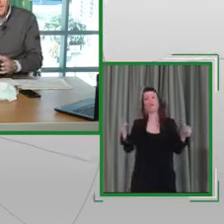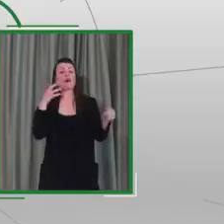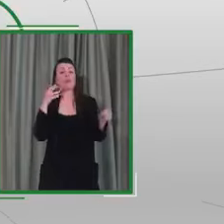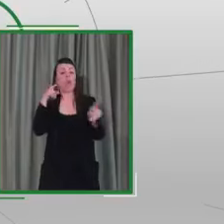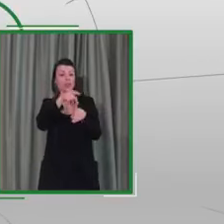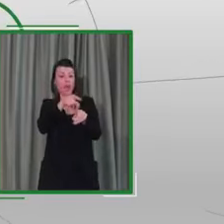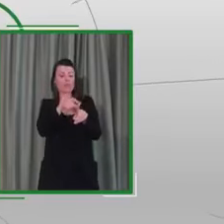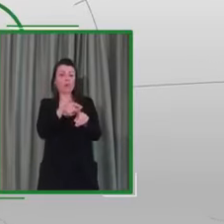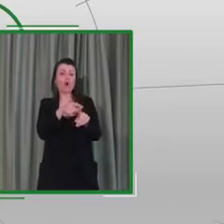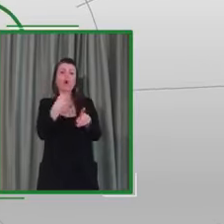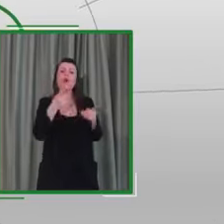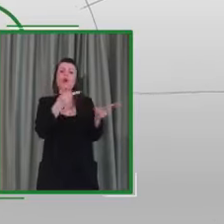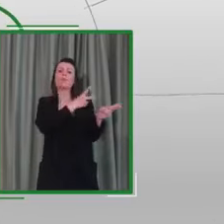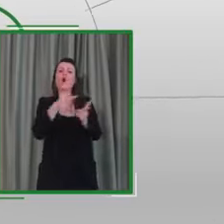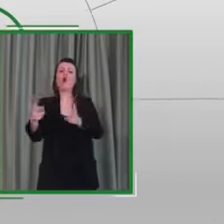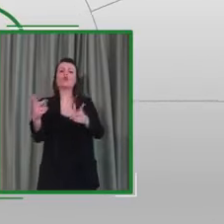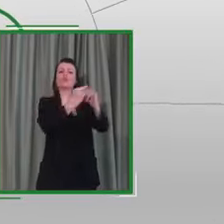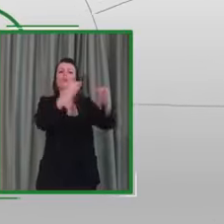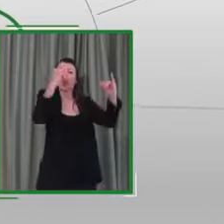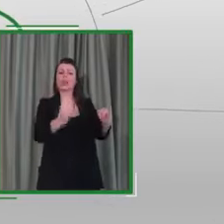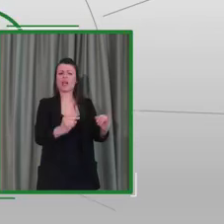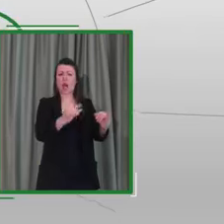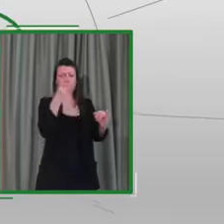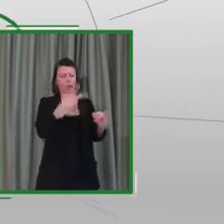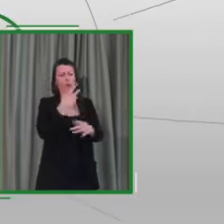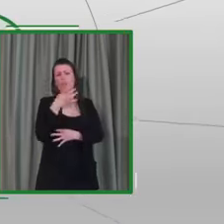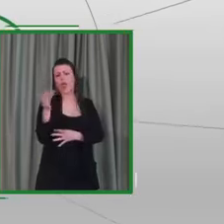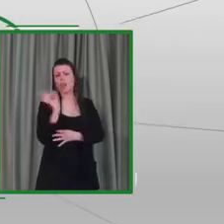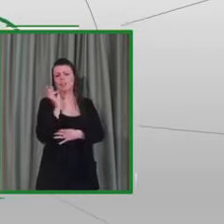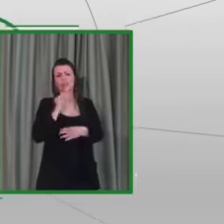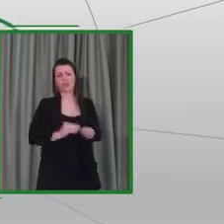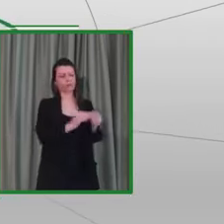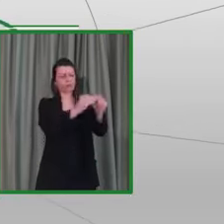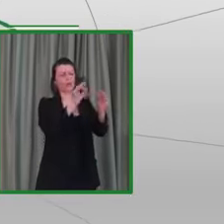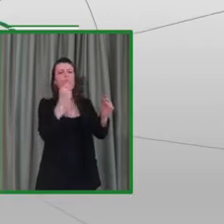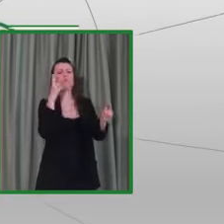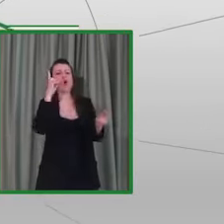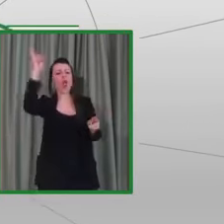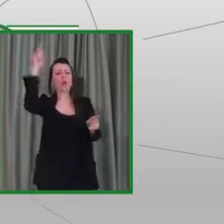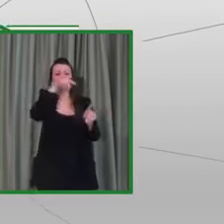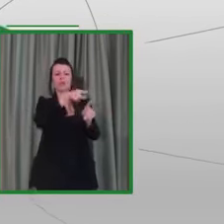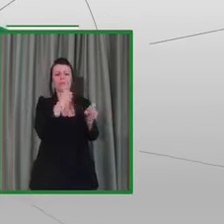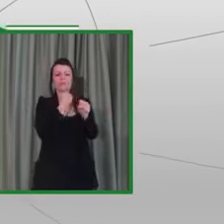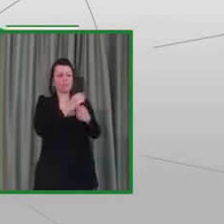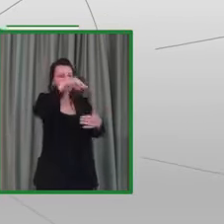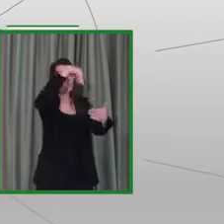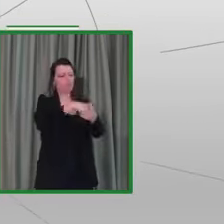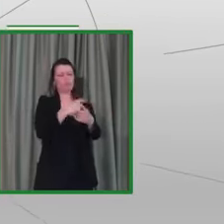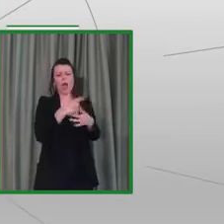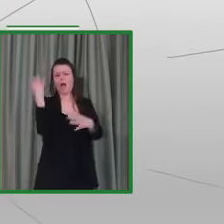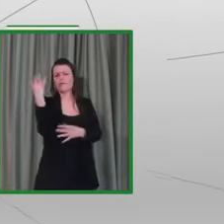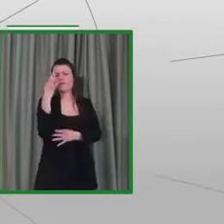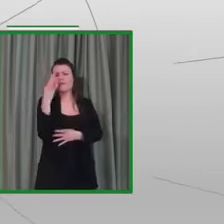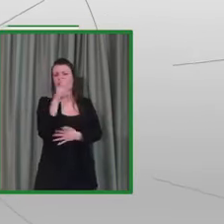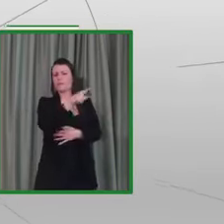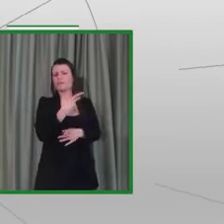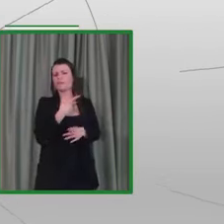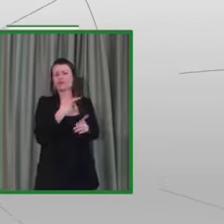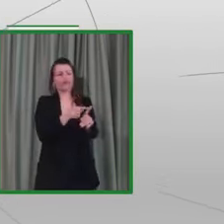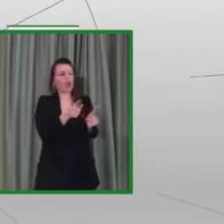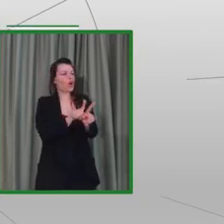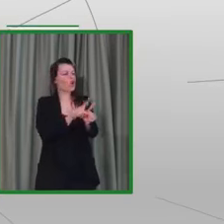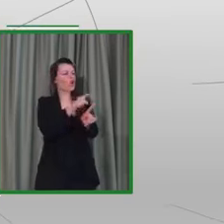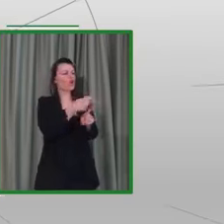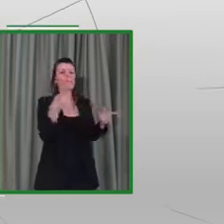costruita dagli alpini li ho ringraziati ha fatto un lavoro straordinario e dentro ci lavorano dell'equipe che hanno delle provenienze